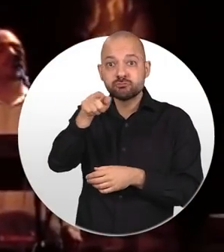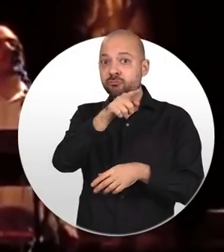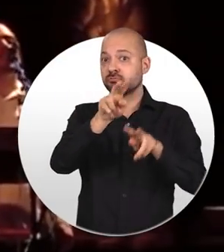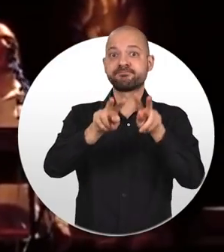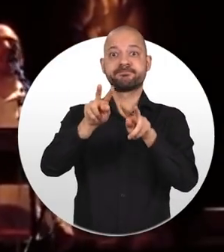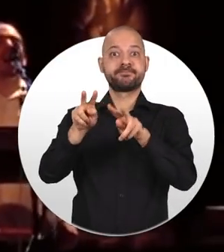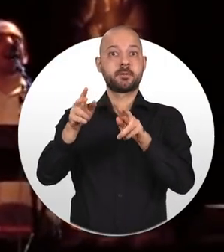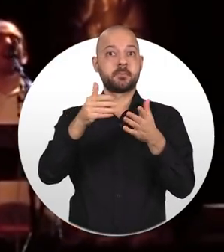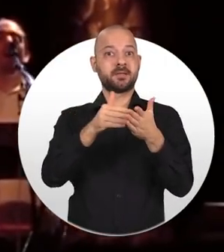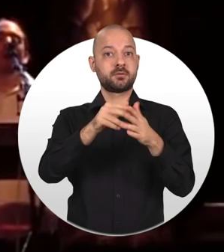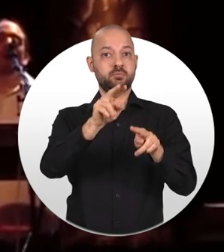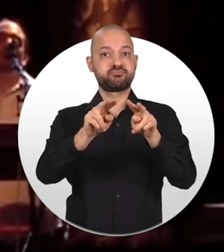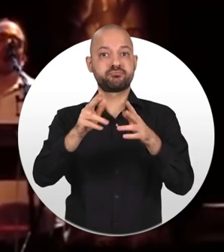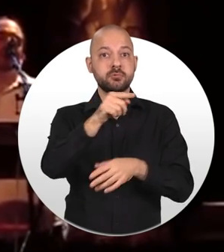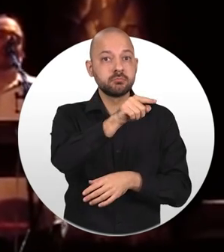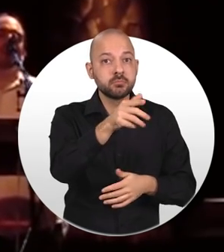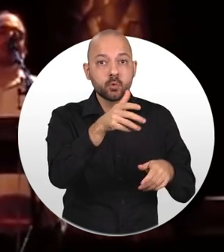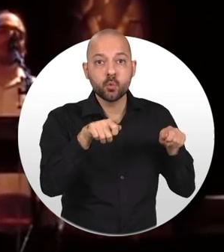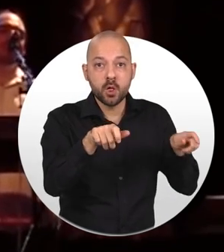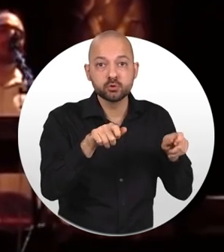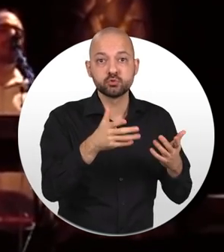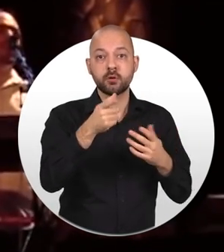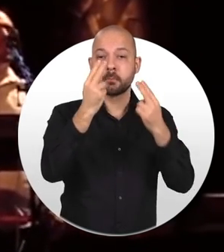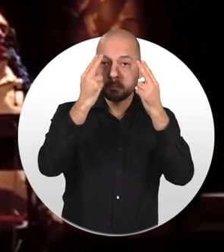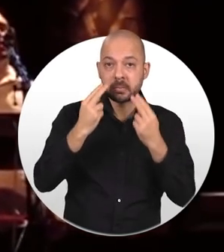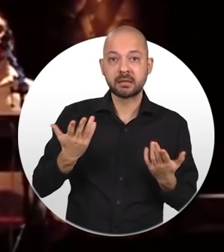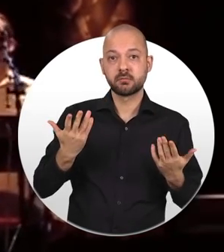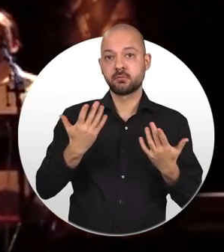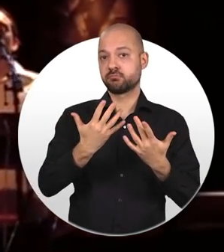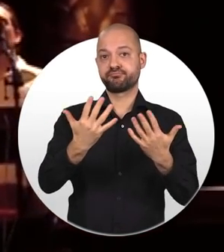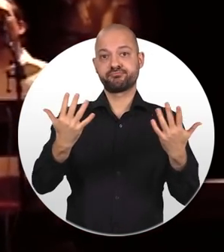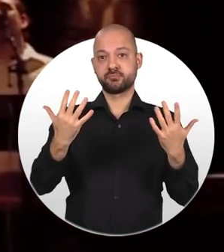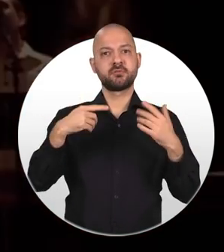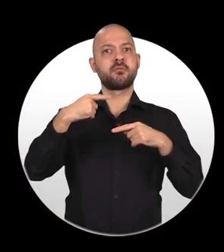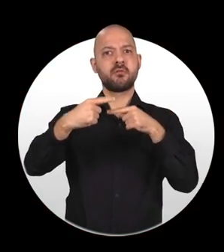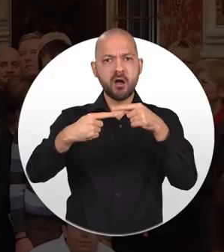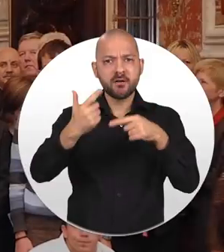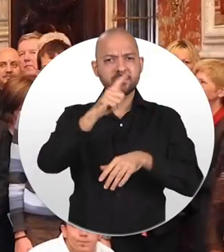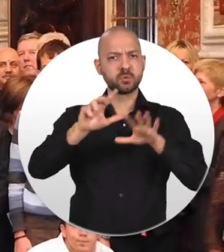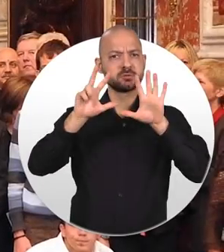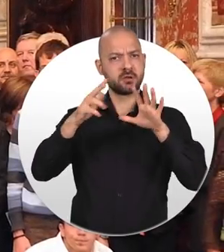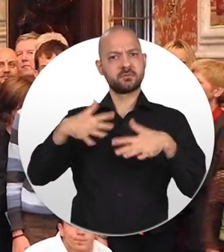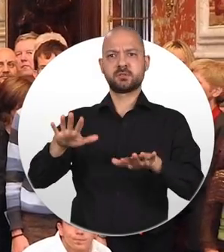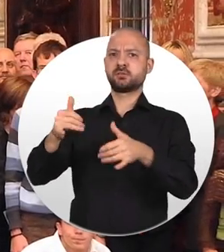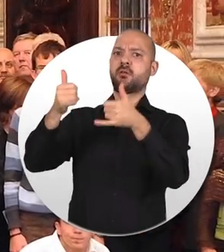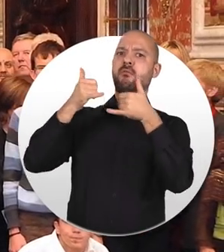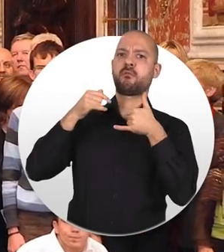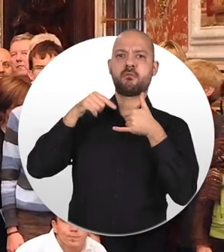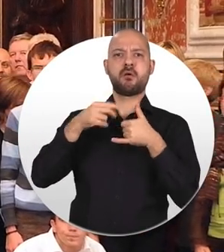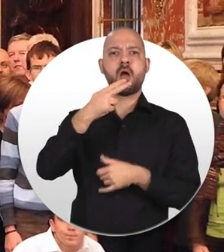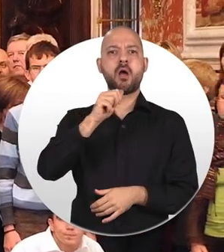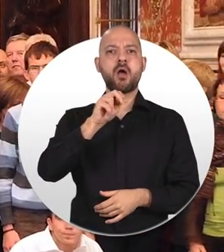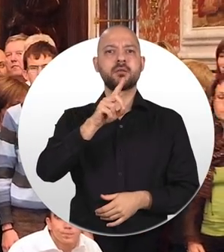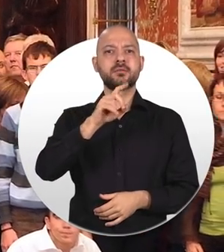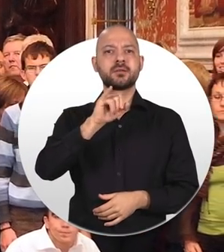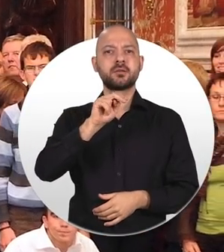mit verschiedenen Handicaps. Das ist Rollstuhlleute, Blindleute. Und zum Schluss konnte man so einen Preis,